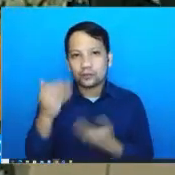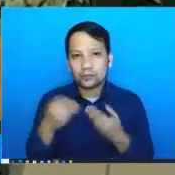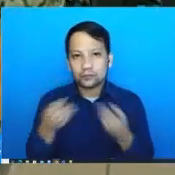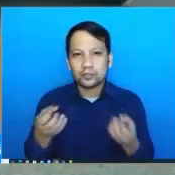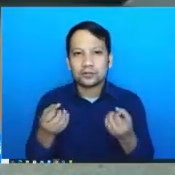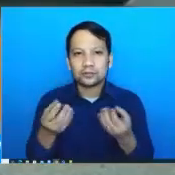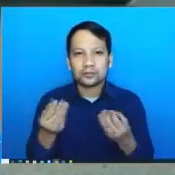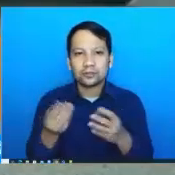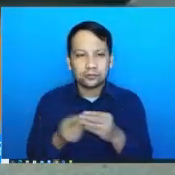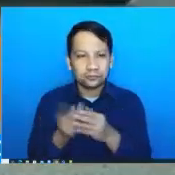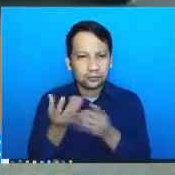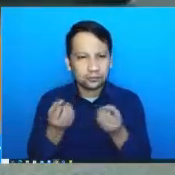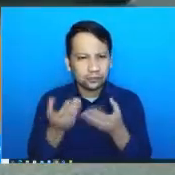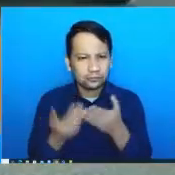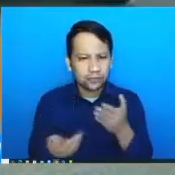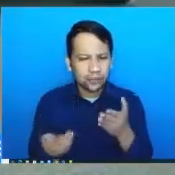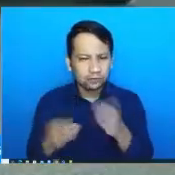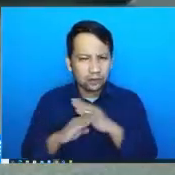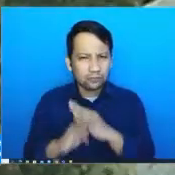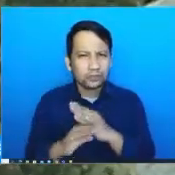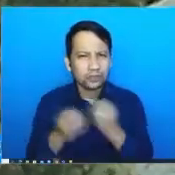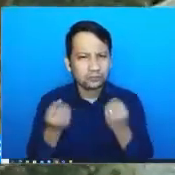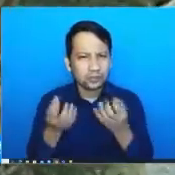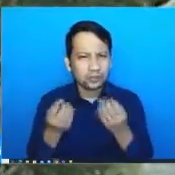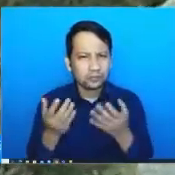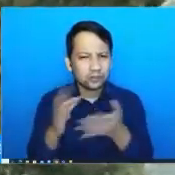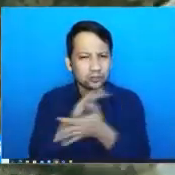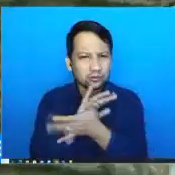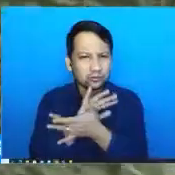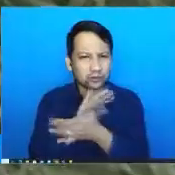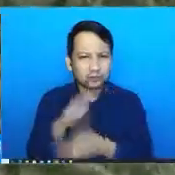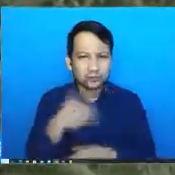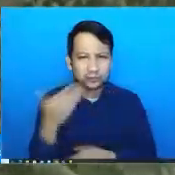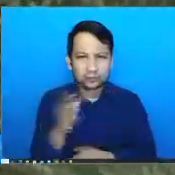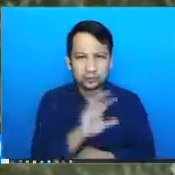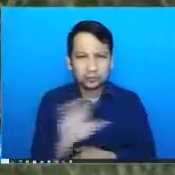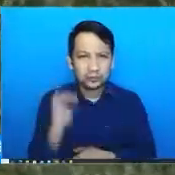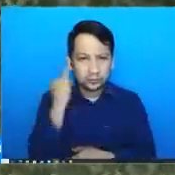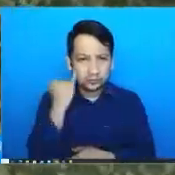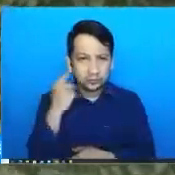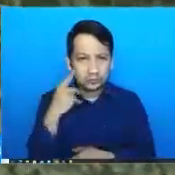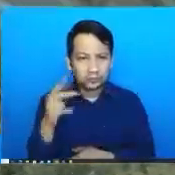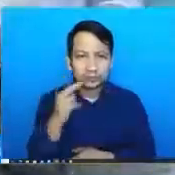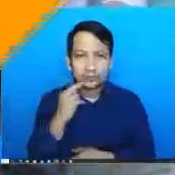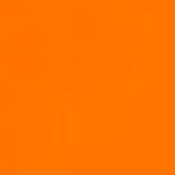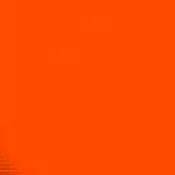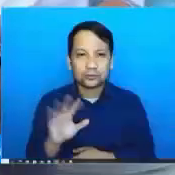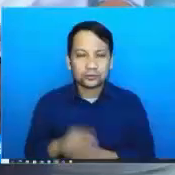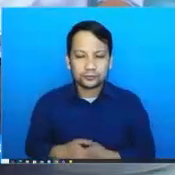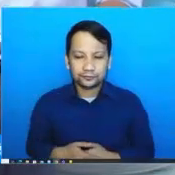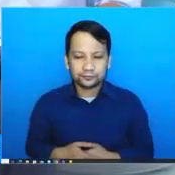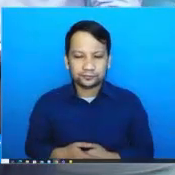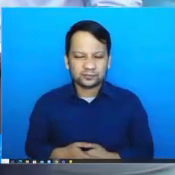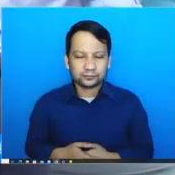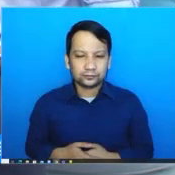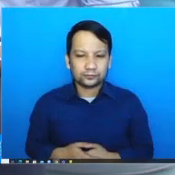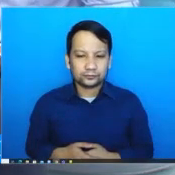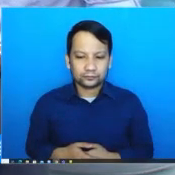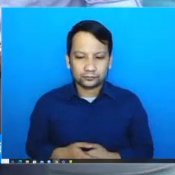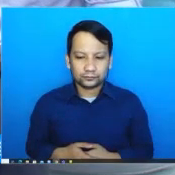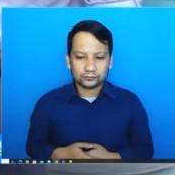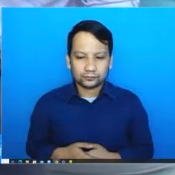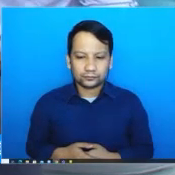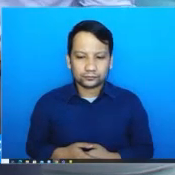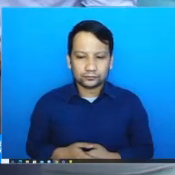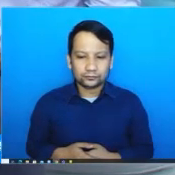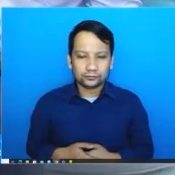cases. Nagbabalita mula sa frontline, Justine Punsalang, News 5. Kung tutusin ang challenge talaga